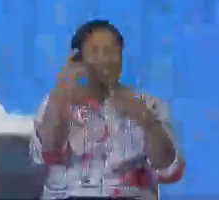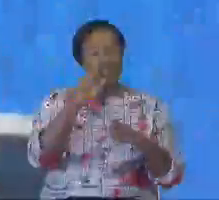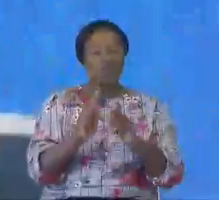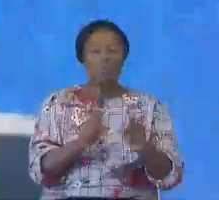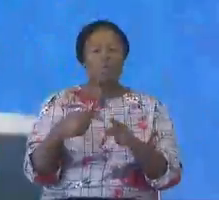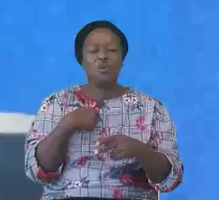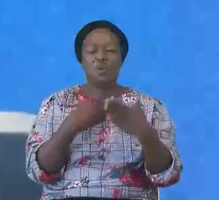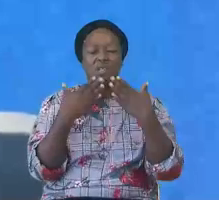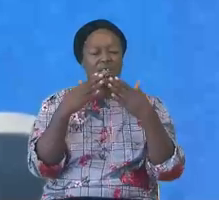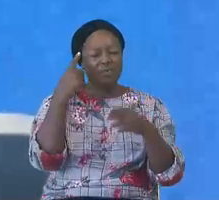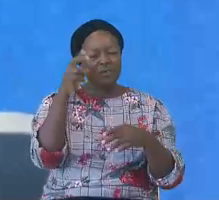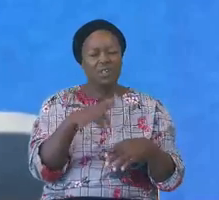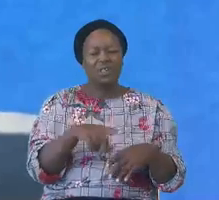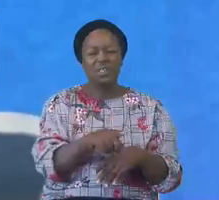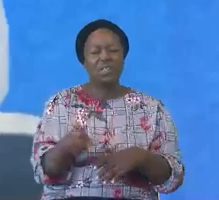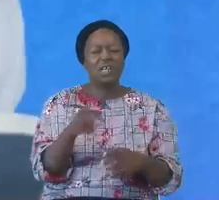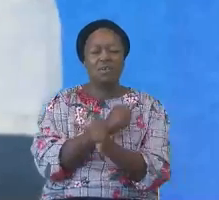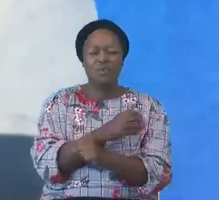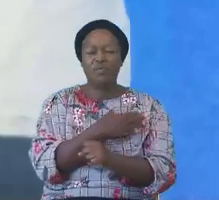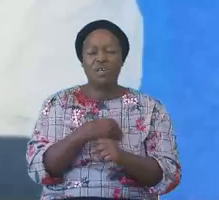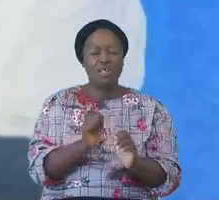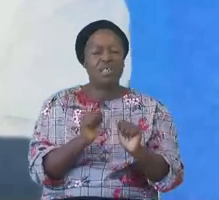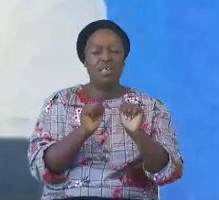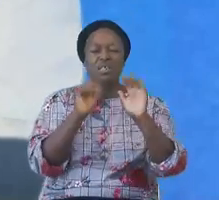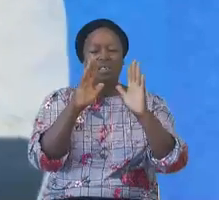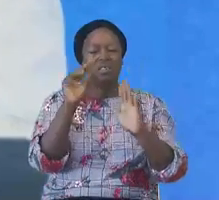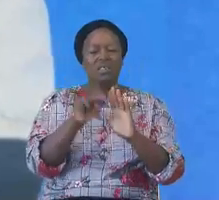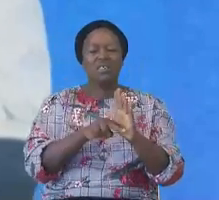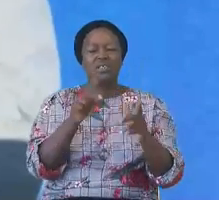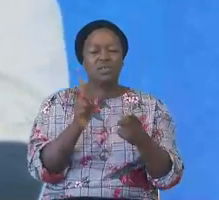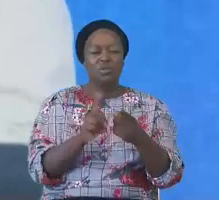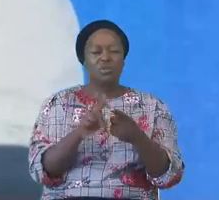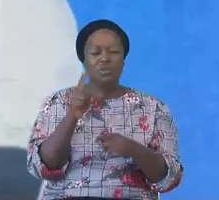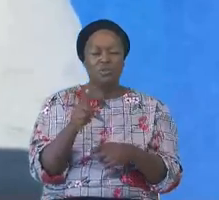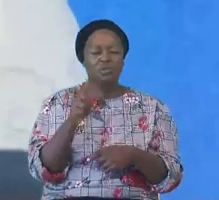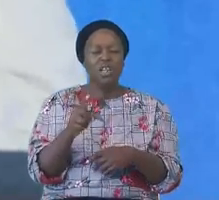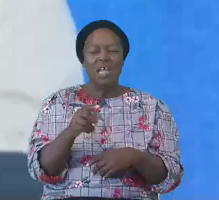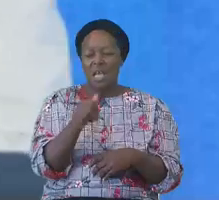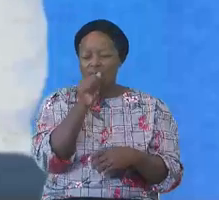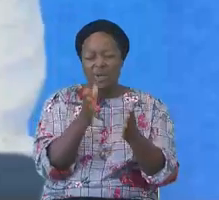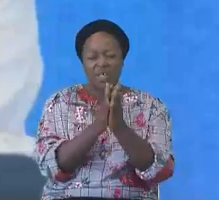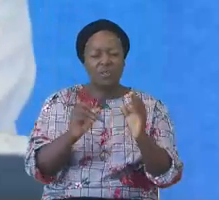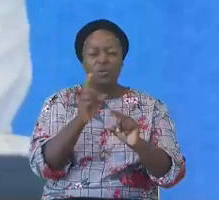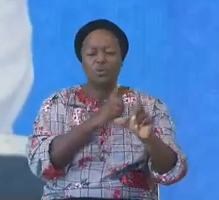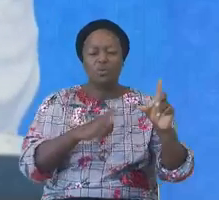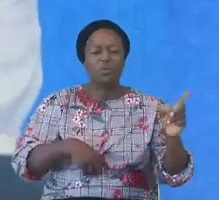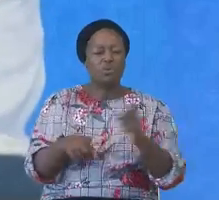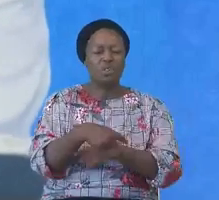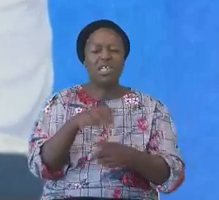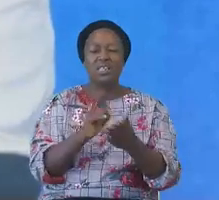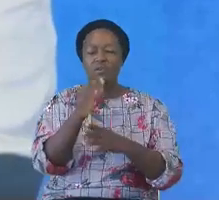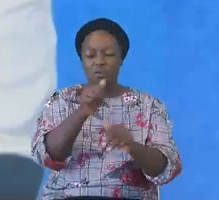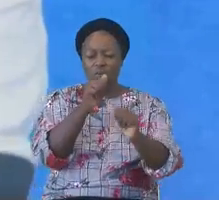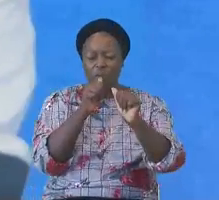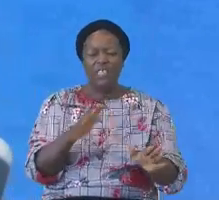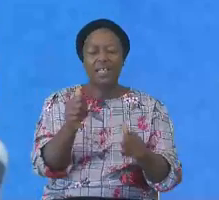Père! Nous te remercions pour cette heure. Merci pour ton peuple. Merci pour leur amour, leur engagement et